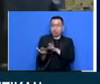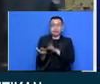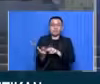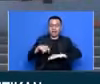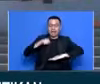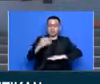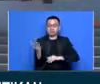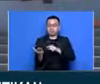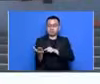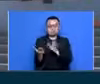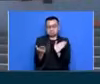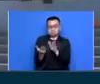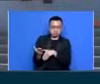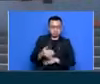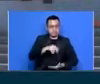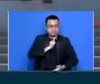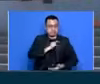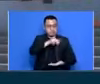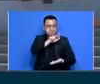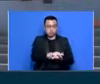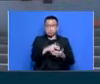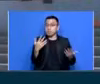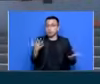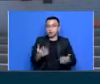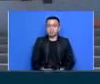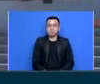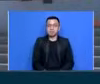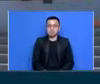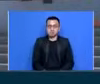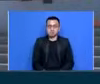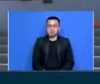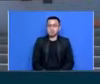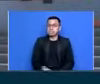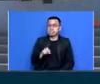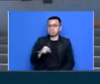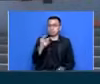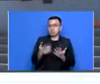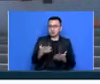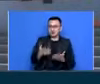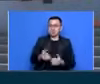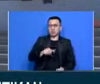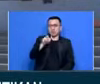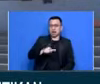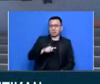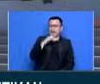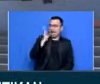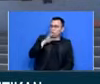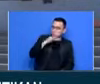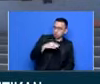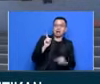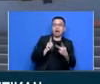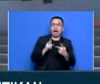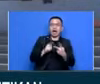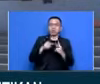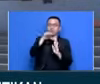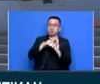ya inilah yang kita khawatirkan Apakah ini bentuk kecerobohan Apakah ketidakpatuhan Ata karena ada motif tertentu